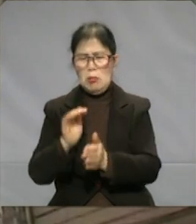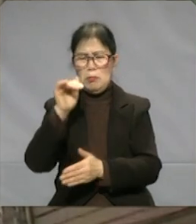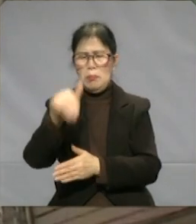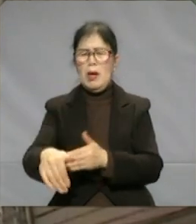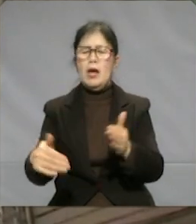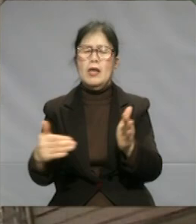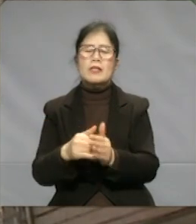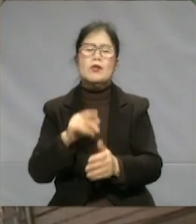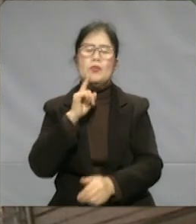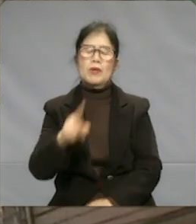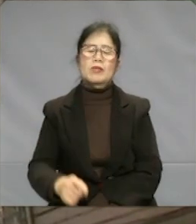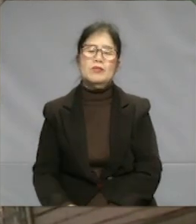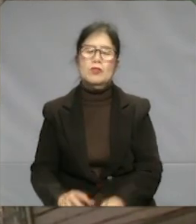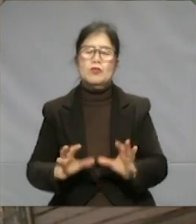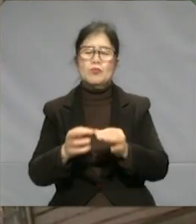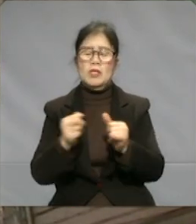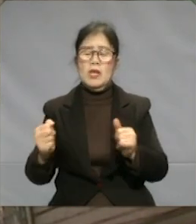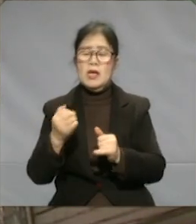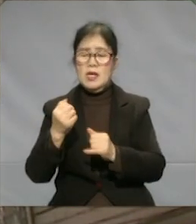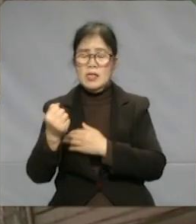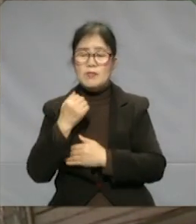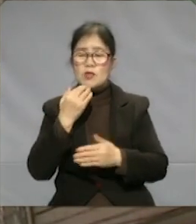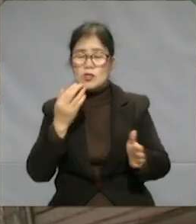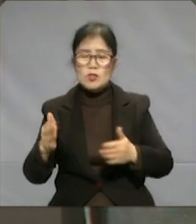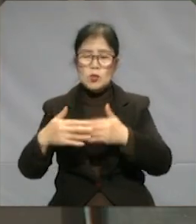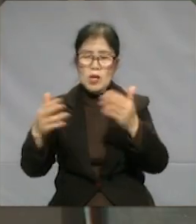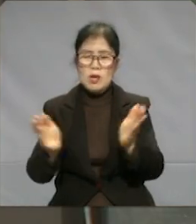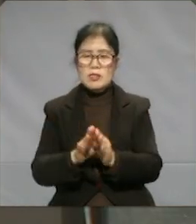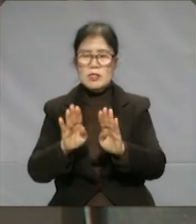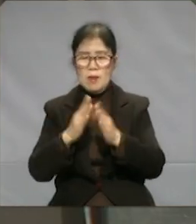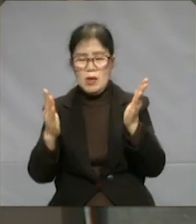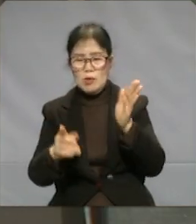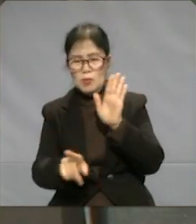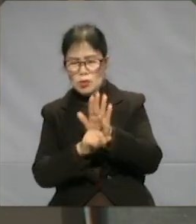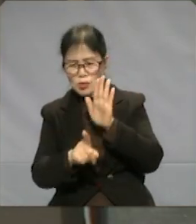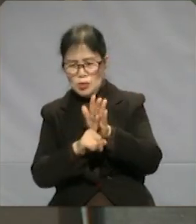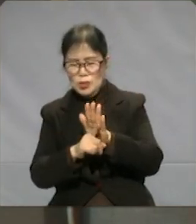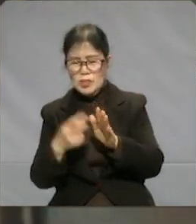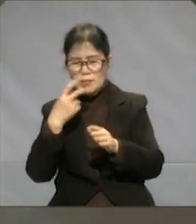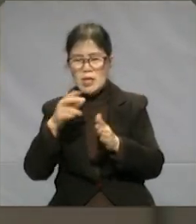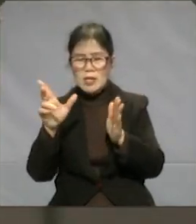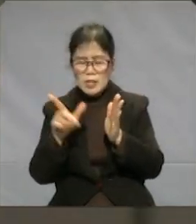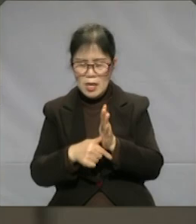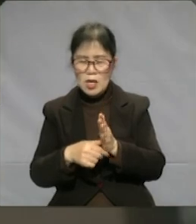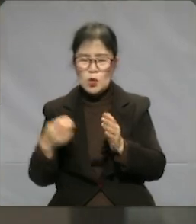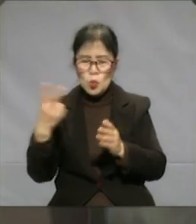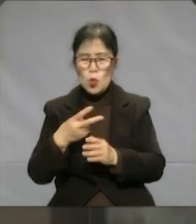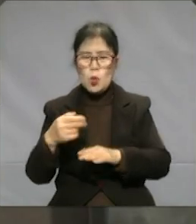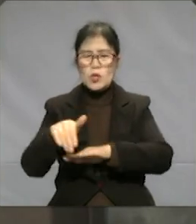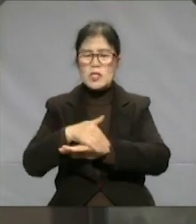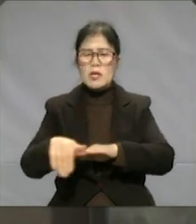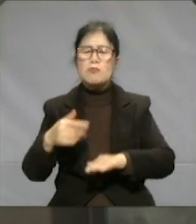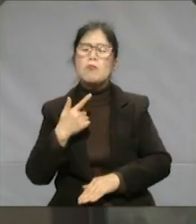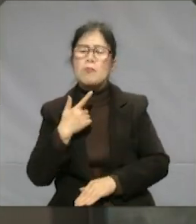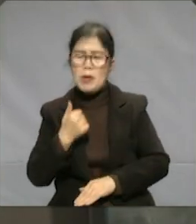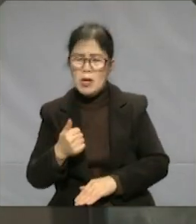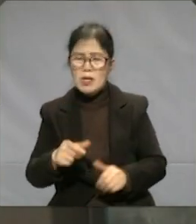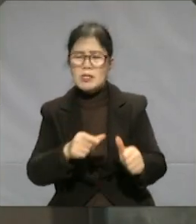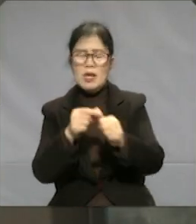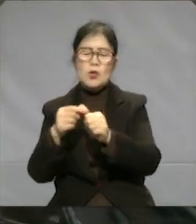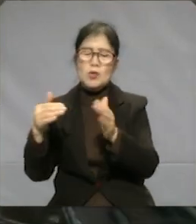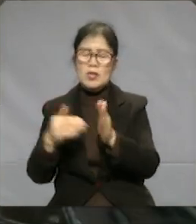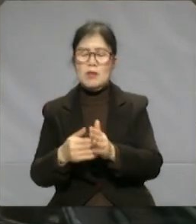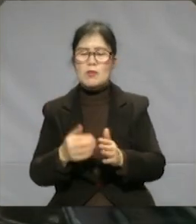지적했습니다 국민의 힘 경기도당 개방형 직위 공모 심사에서 또 기재부 출신이 채용됐다 경기도가